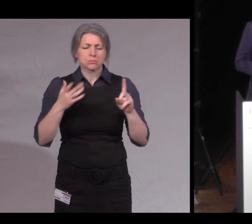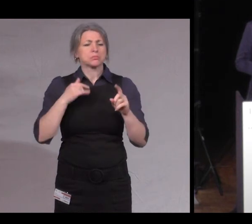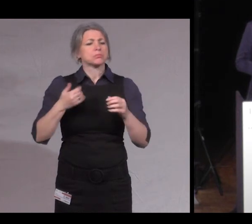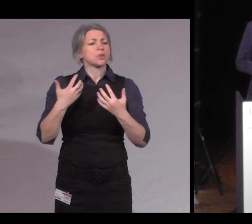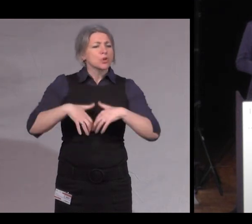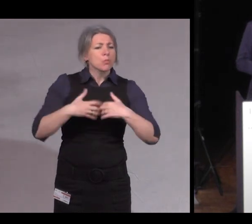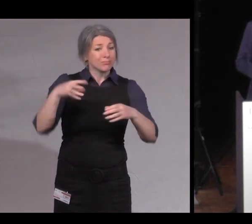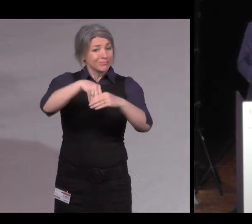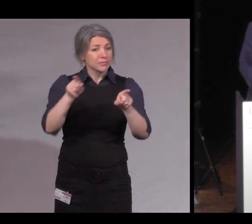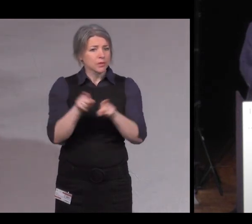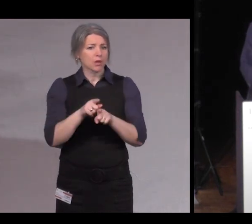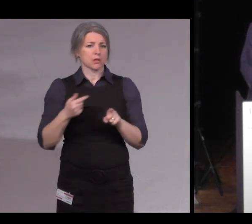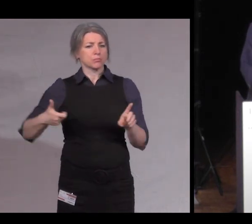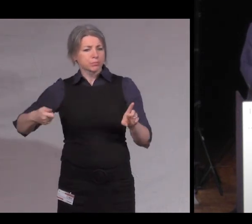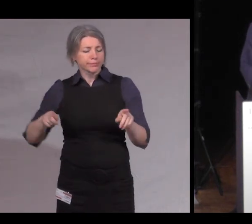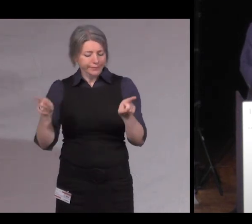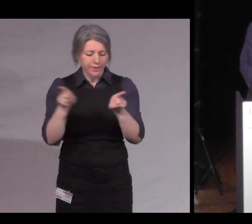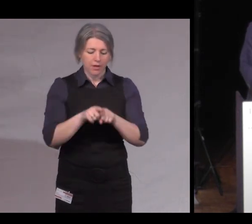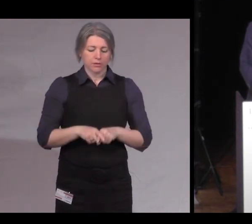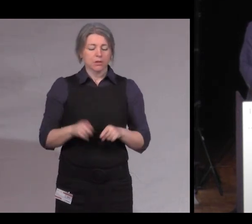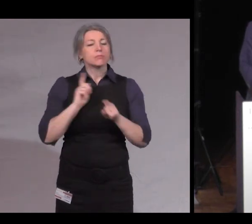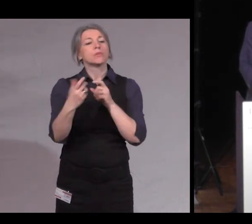pacienta, sledování výkonu pacienta.